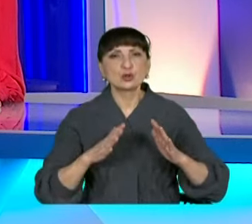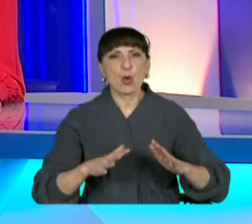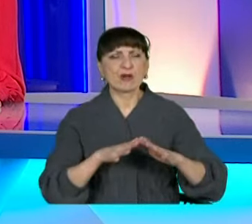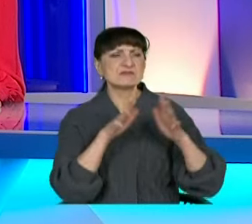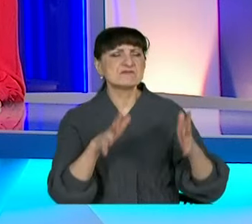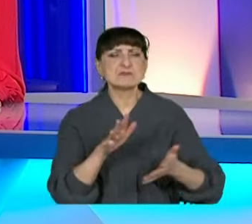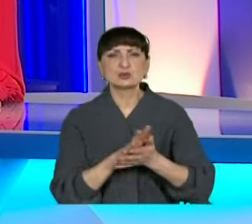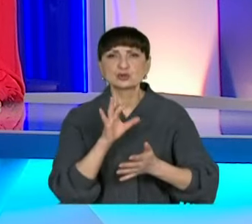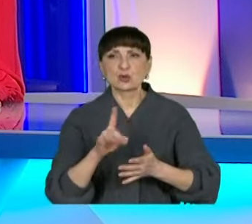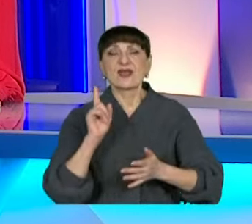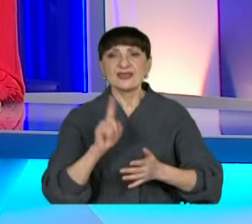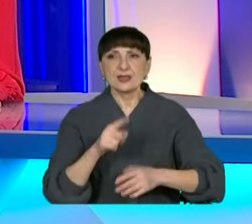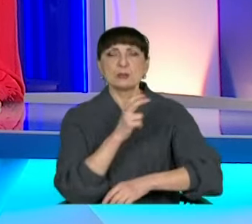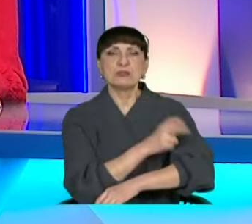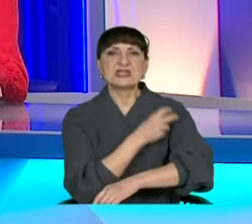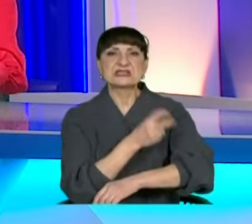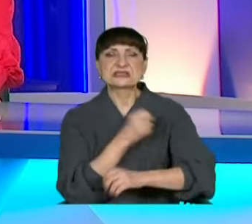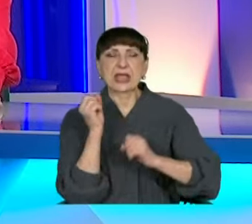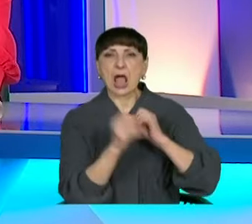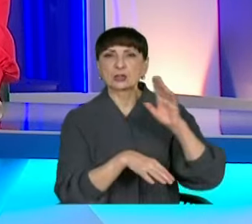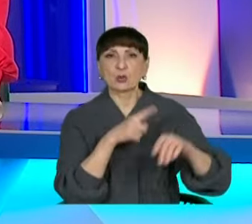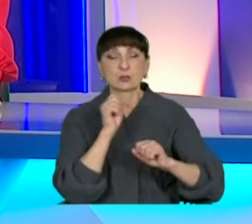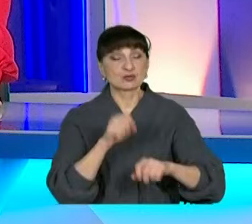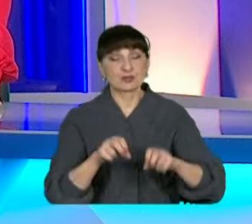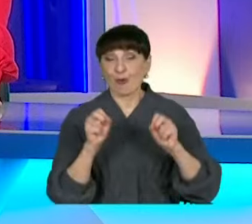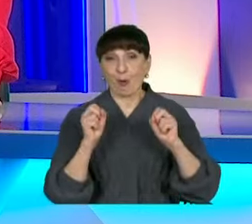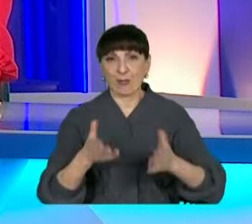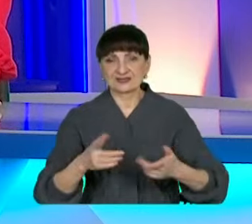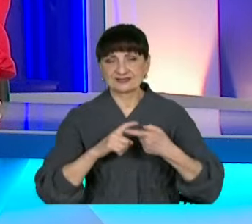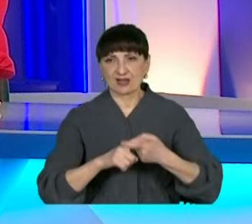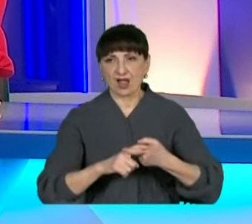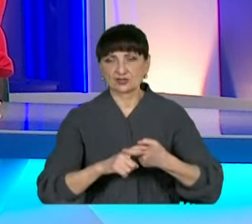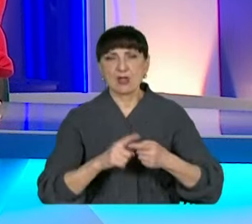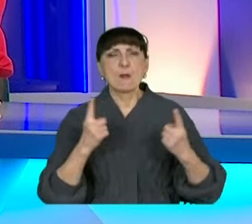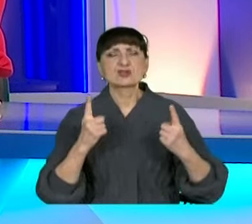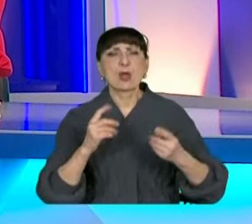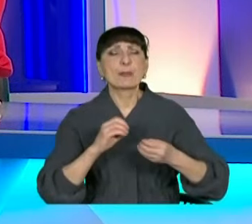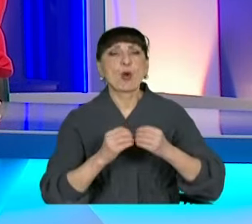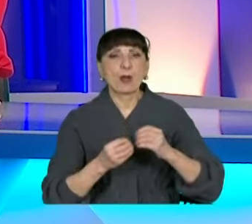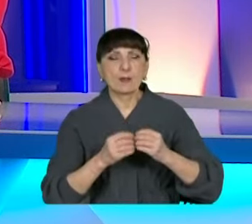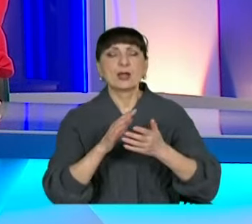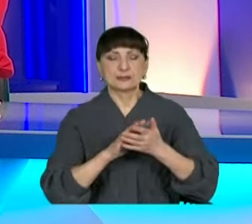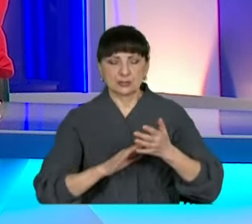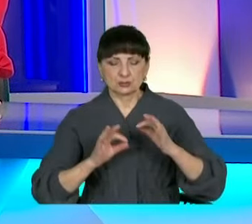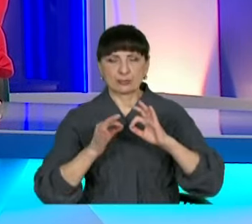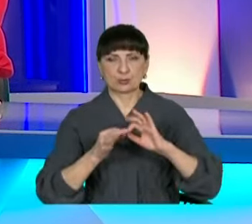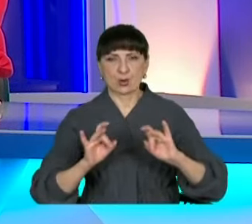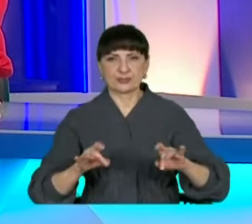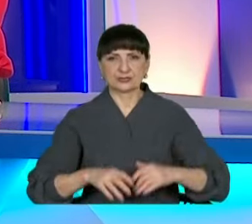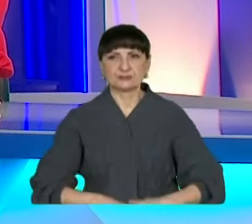бытового мусора, но и медицинские отходы, которые могут быть опасны. Масштаб неприятной проблемы оценил Диас